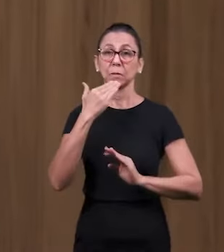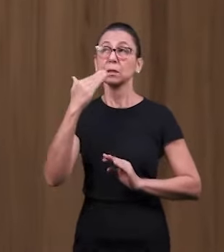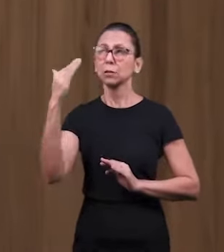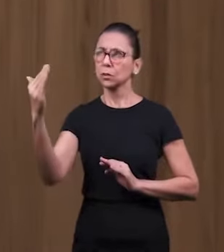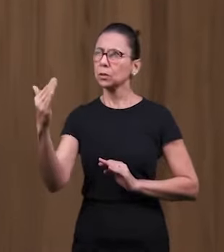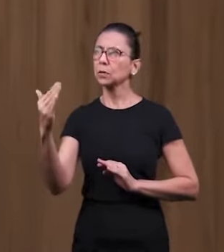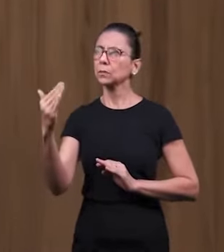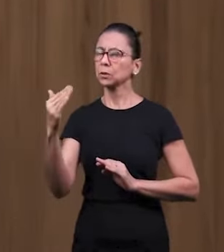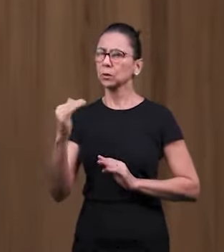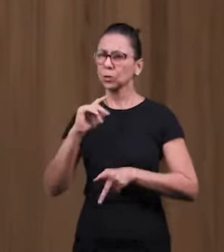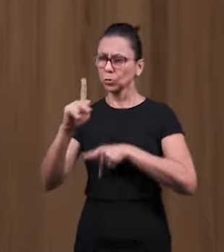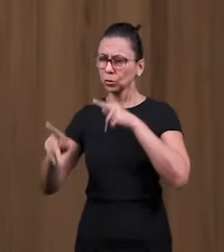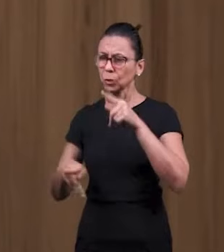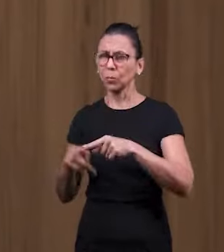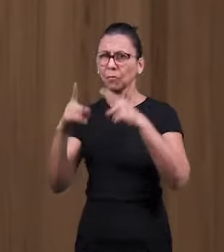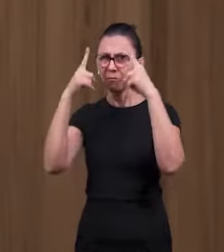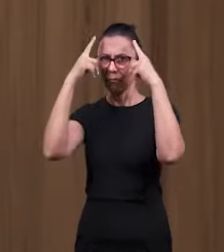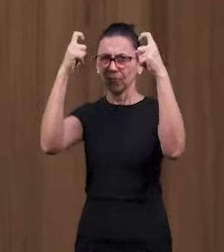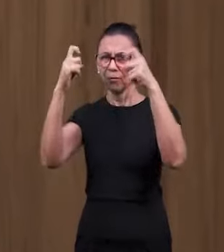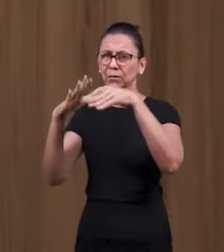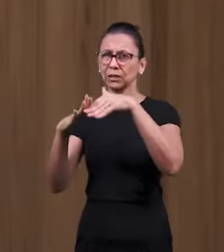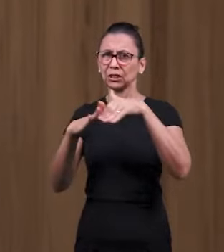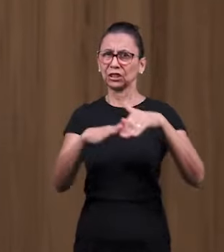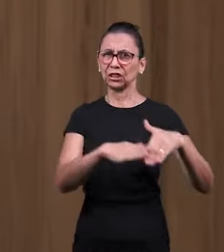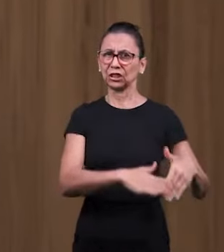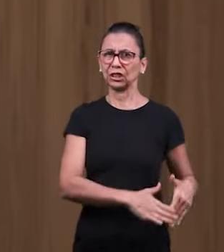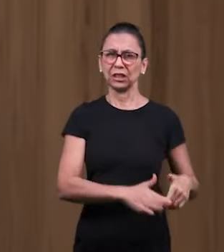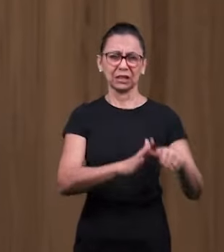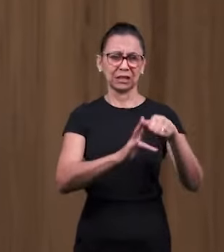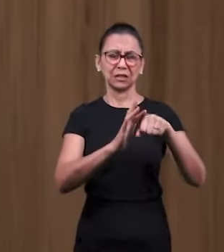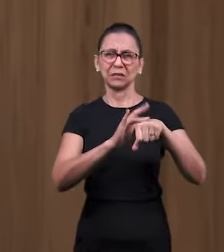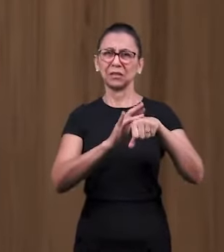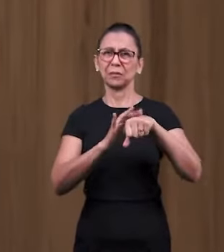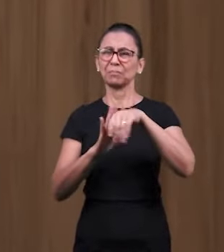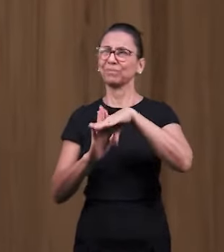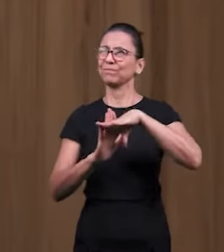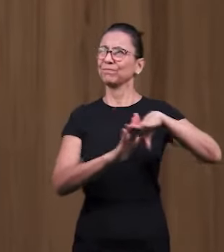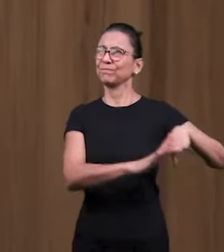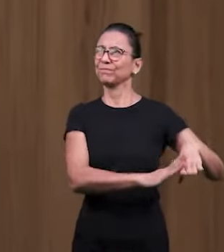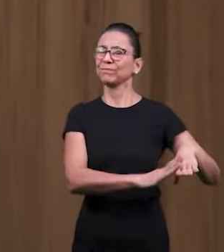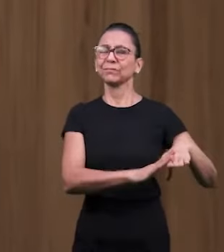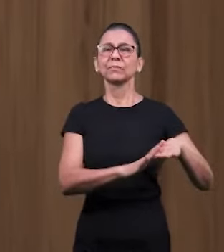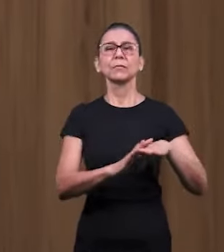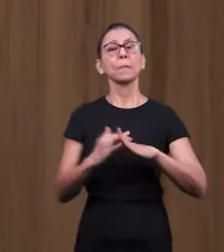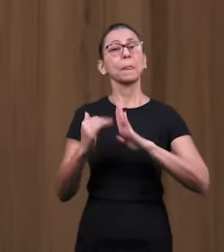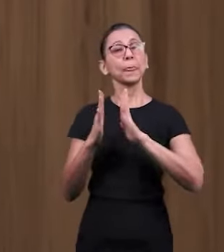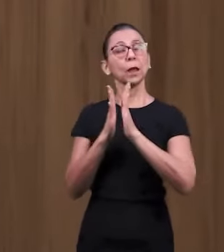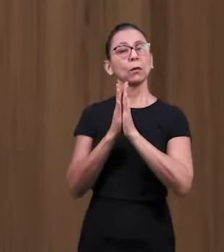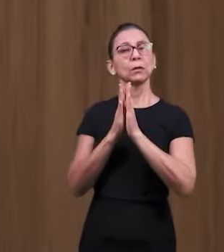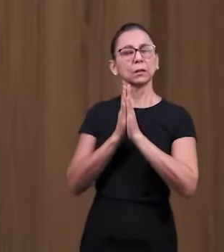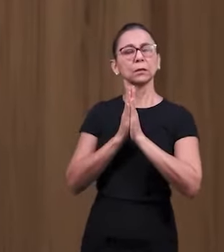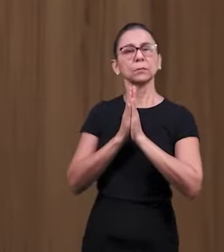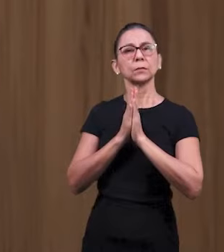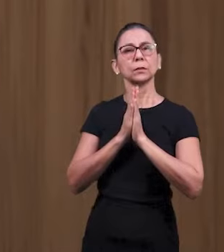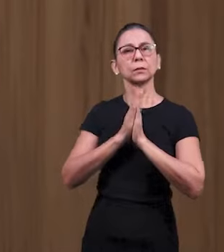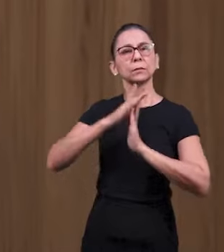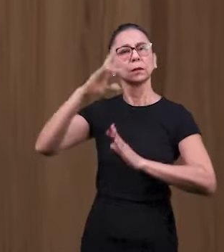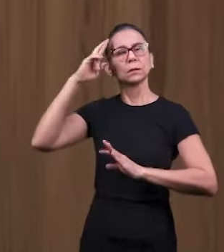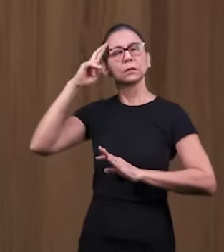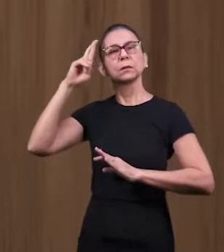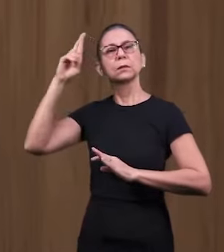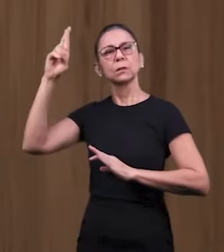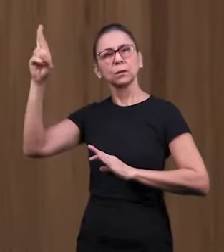избавление народу Твоему от всякой жестокости этого мира, от всякой болезни. И мы